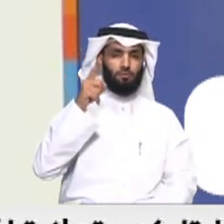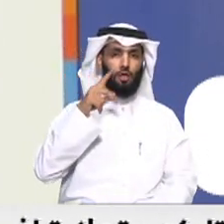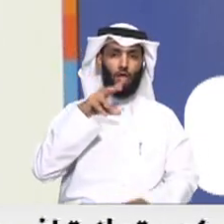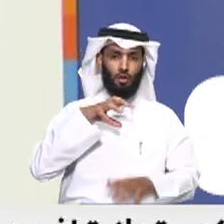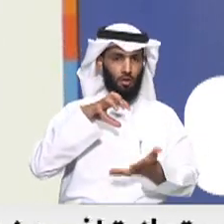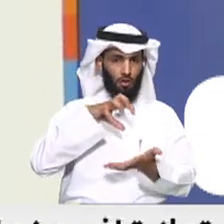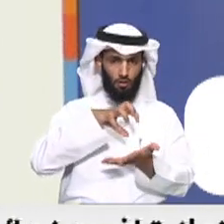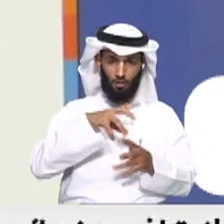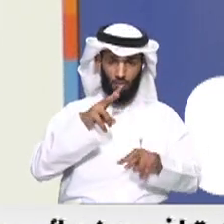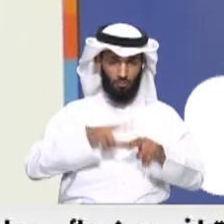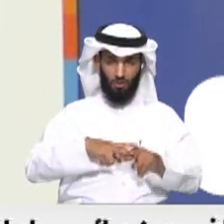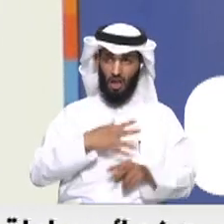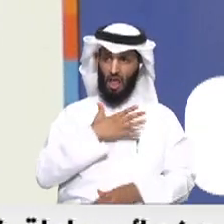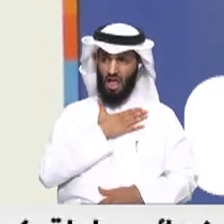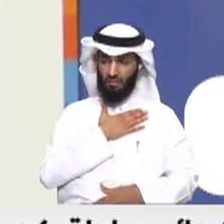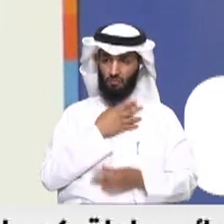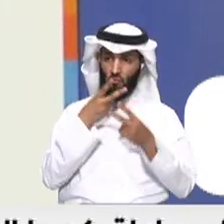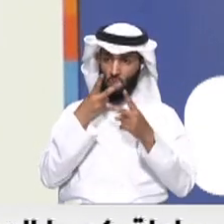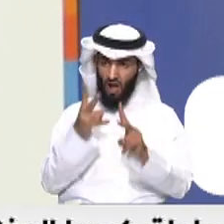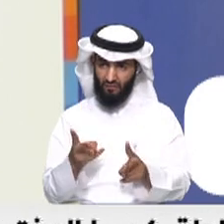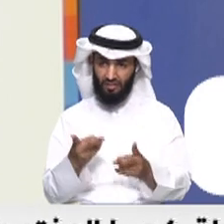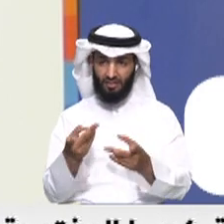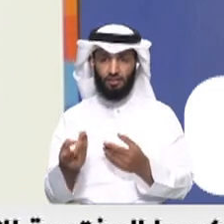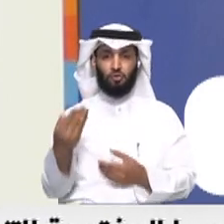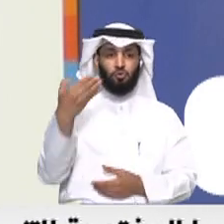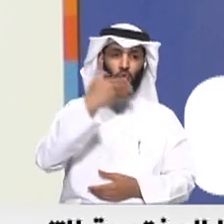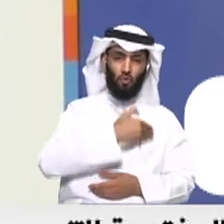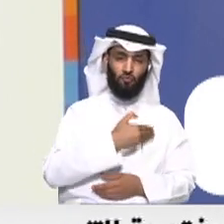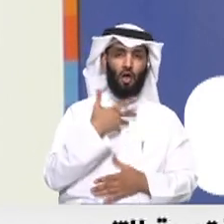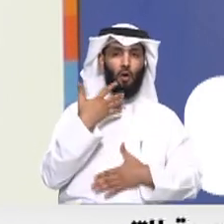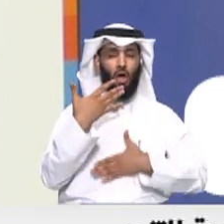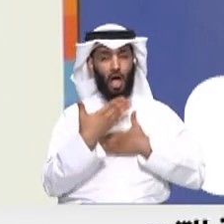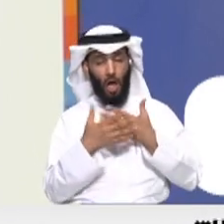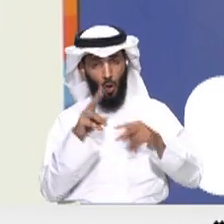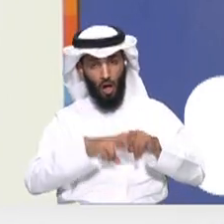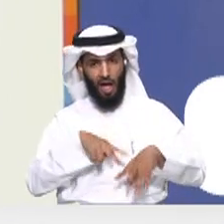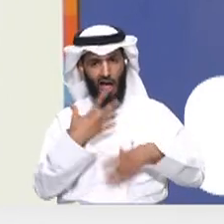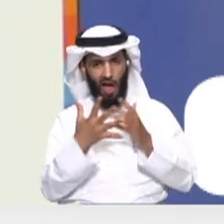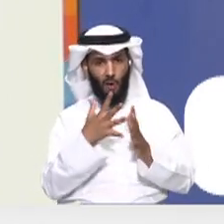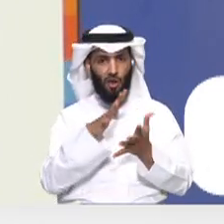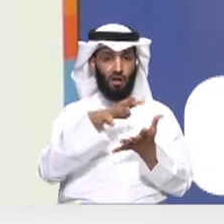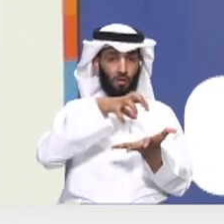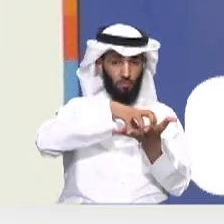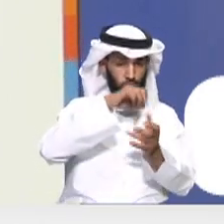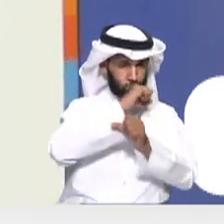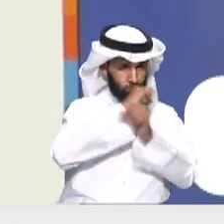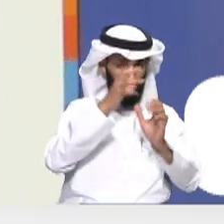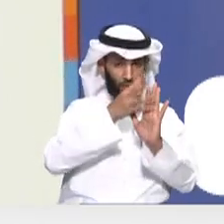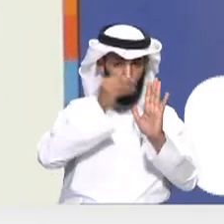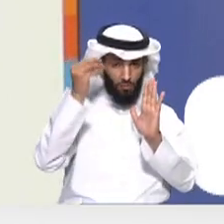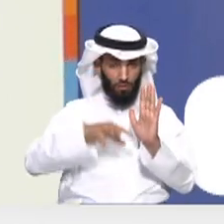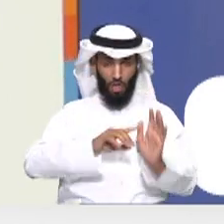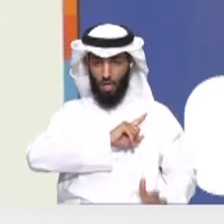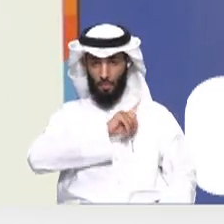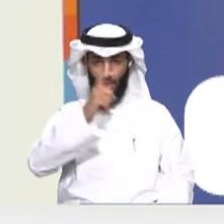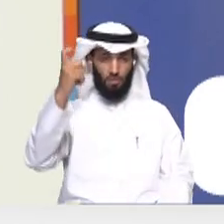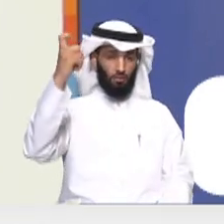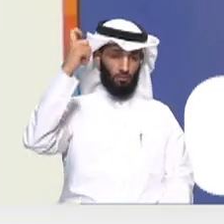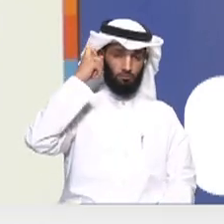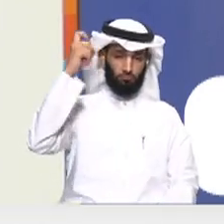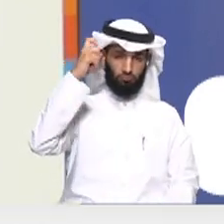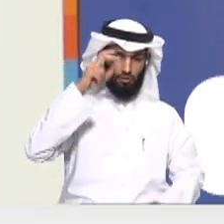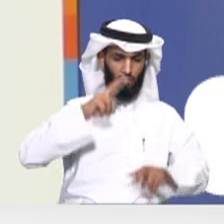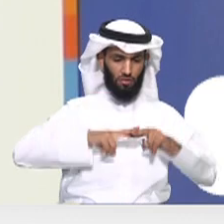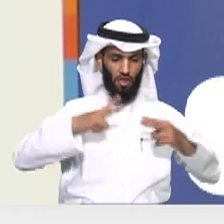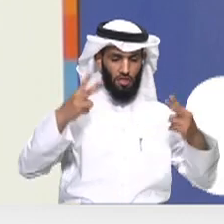مبادرات أو حتى اتخاذ خطوات جدية في هذا المسار، وذلك لتمكين الوكالة من تطبيق